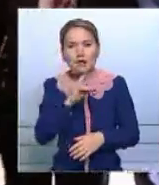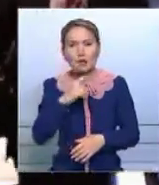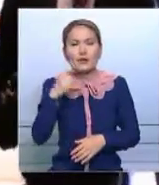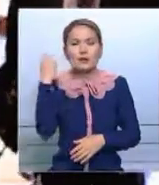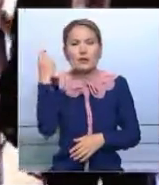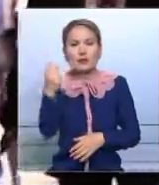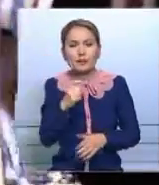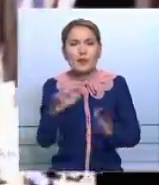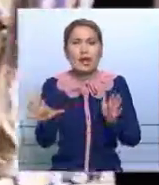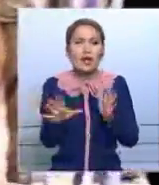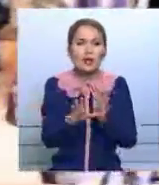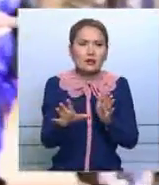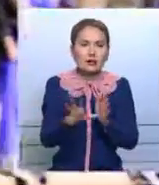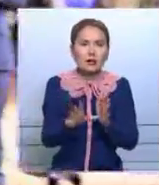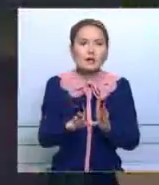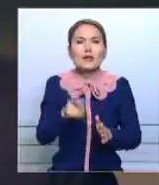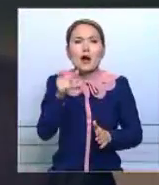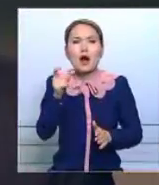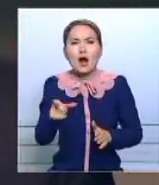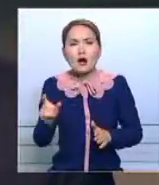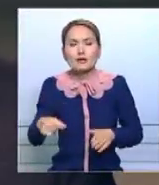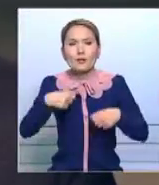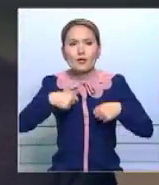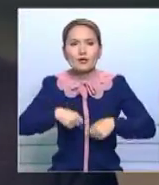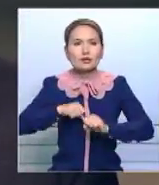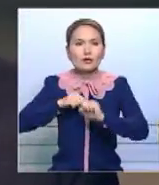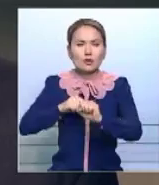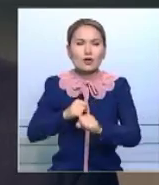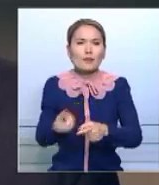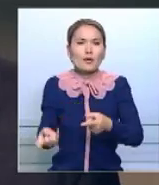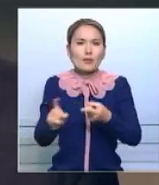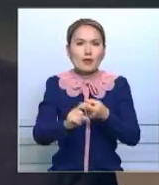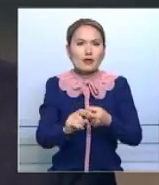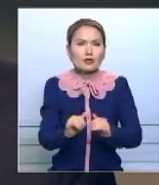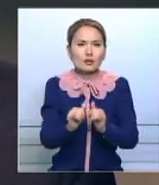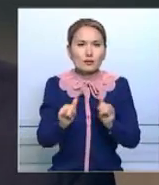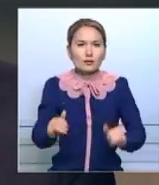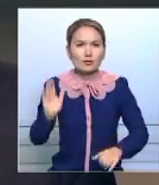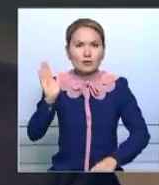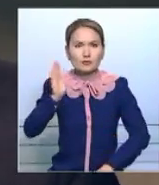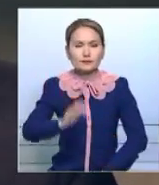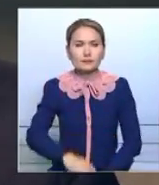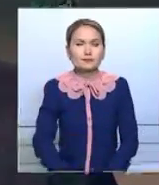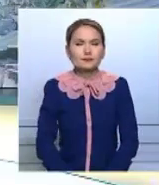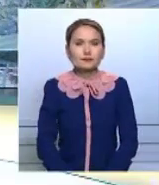саяси, энергетика және адам құқықтары бағытындағы байланысты дамытып отыр.